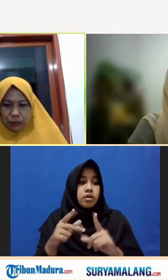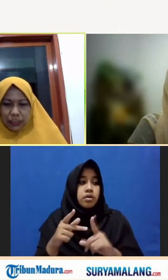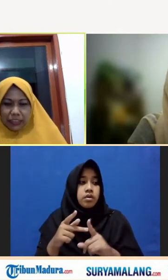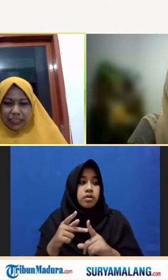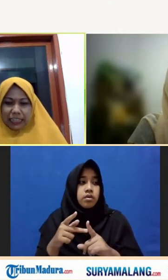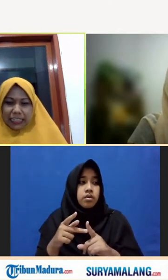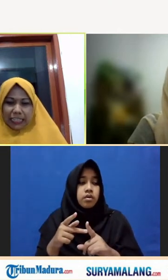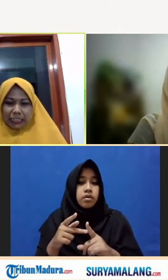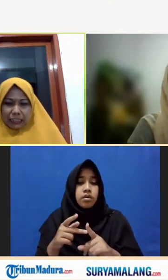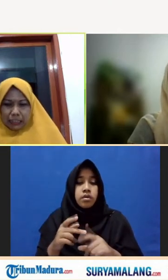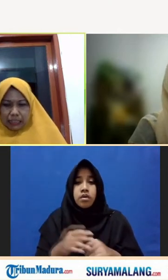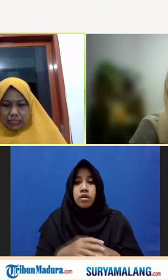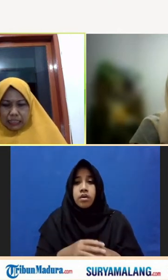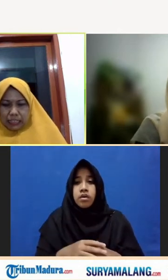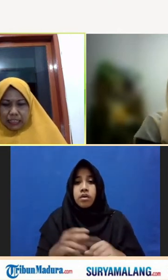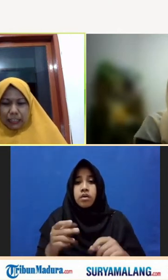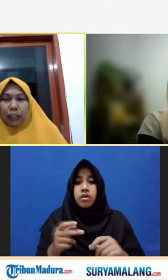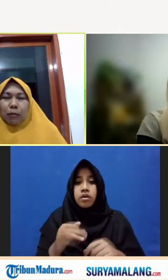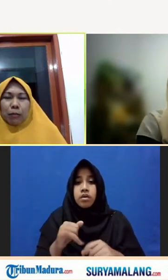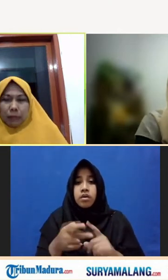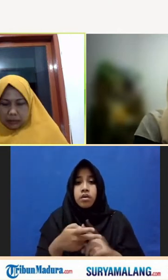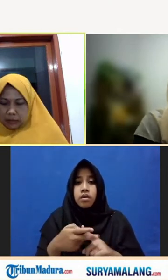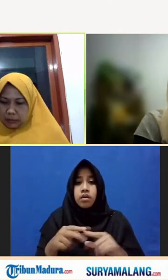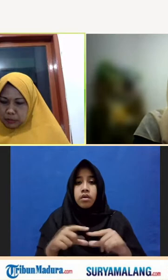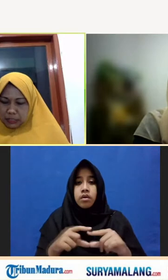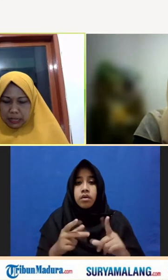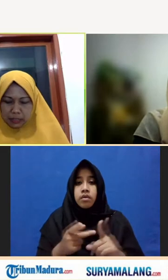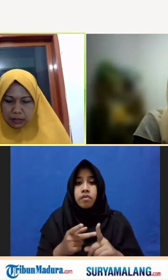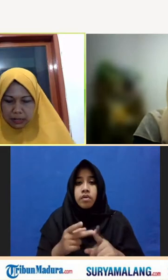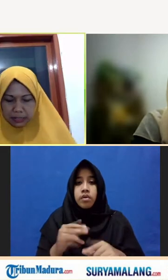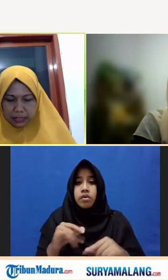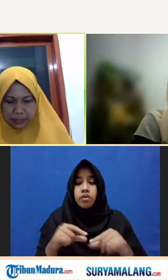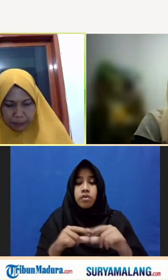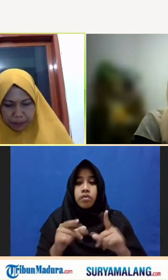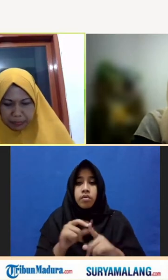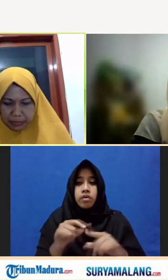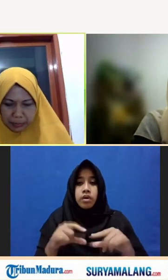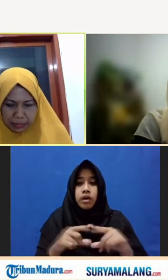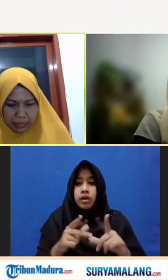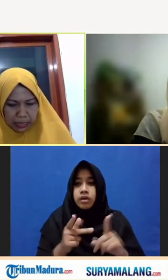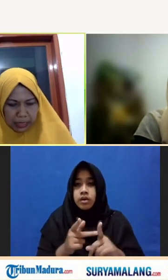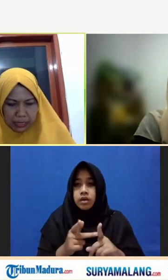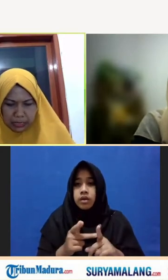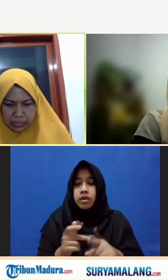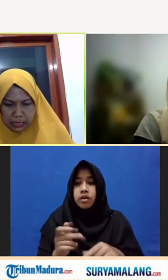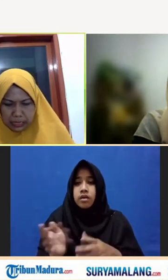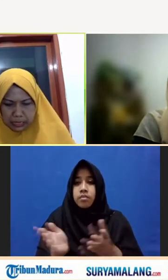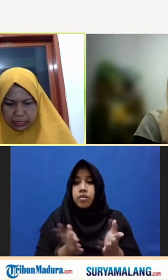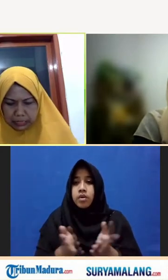Bu Faida yang jadi moderator hari ini.